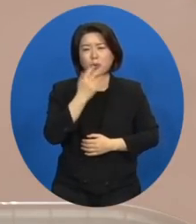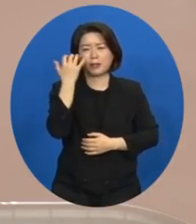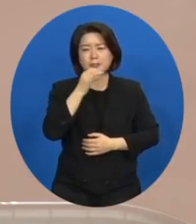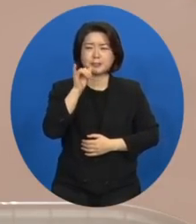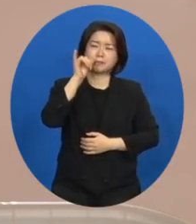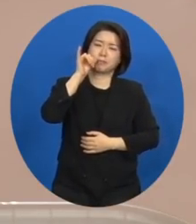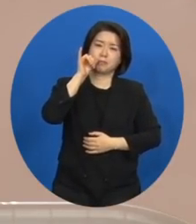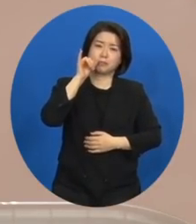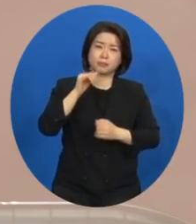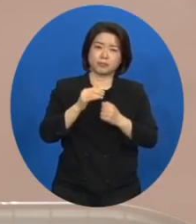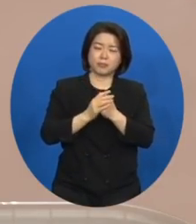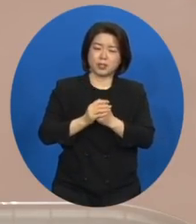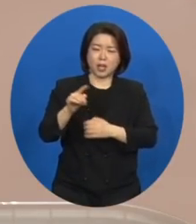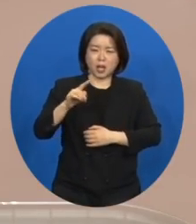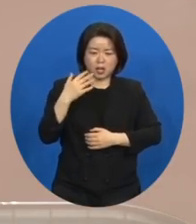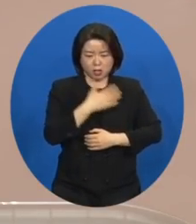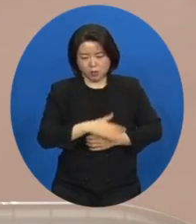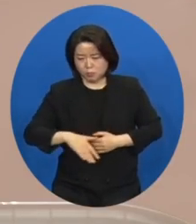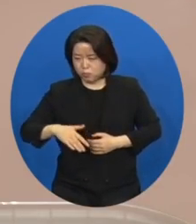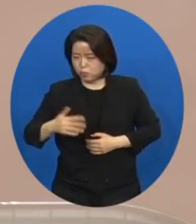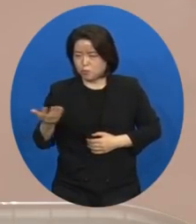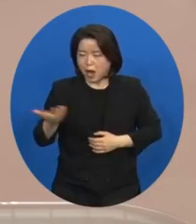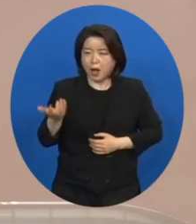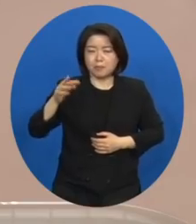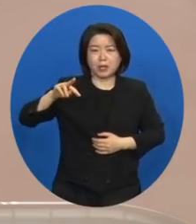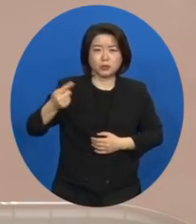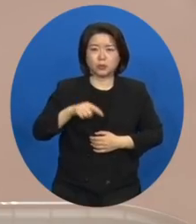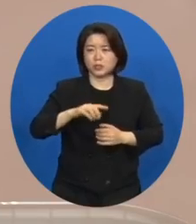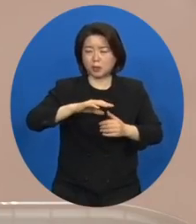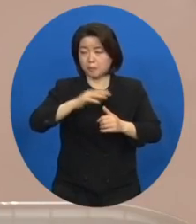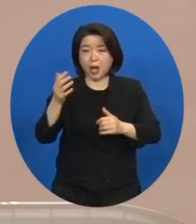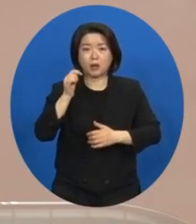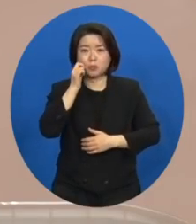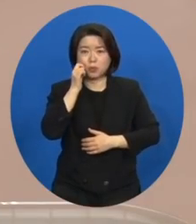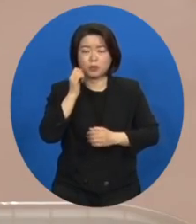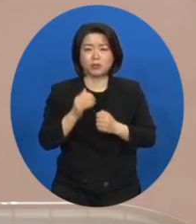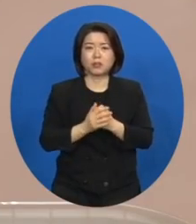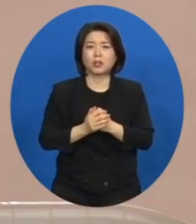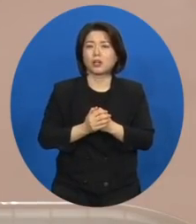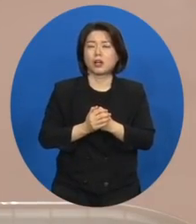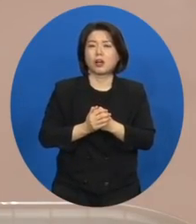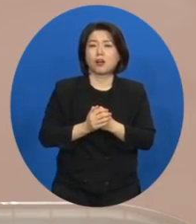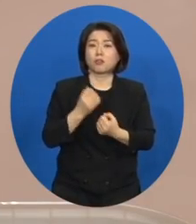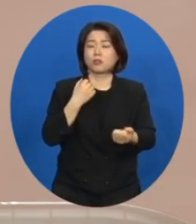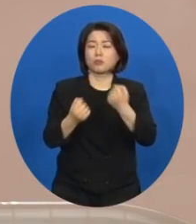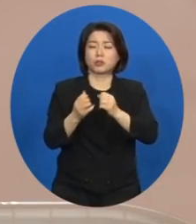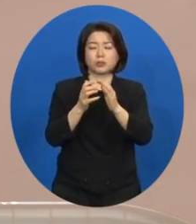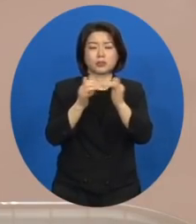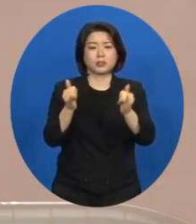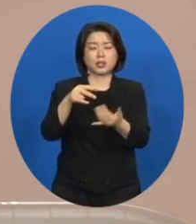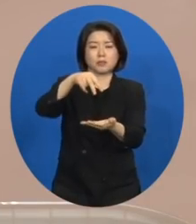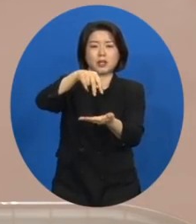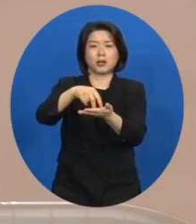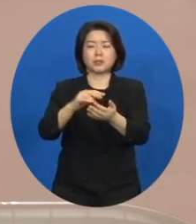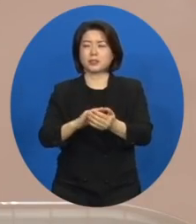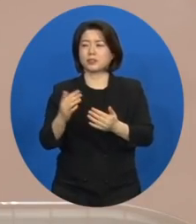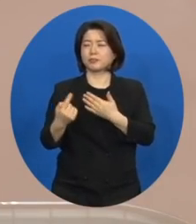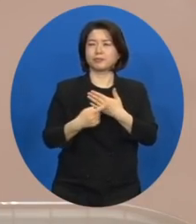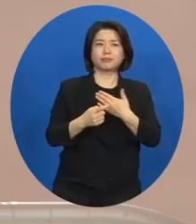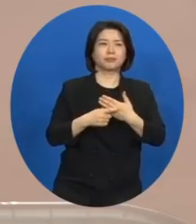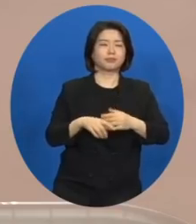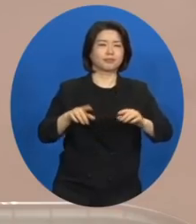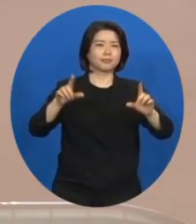망가져도 이거 말 깨어날 수가 없는 거예요 그러면서도 사람들 앞에 섰을 때는 고상하고 세련된 사람인 것처럼